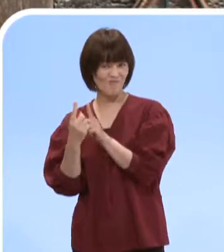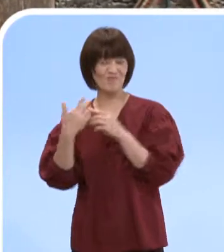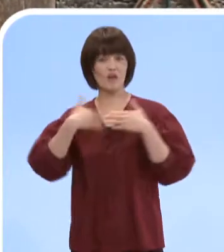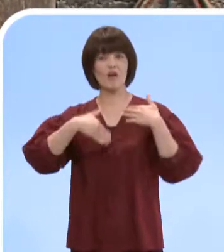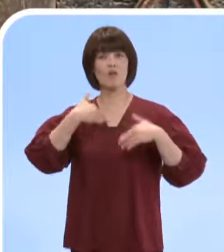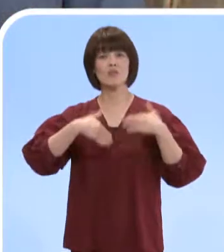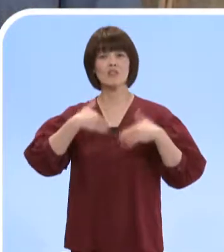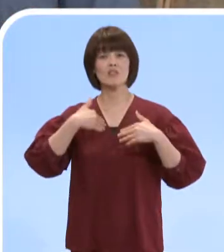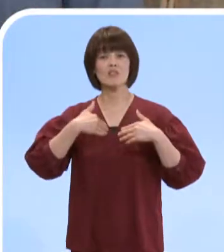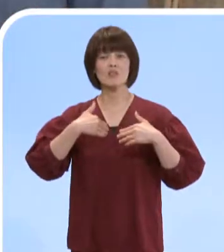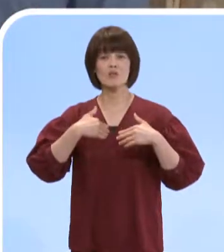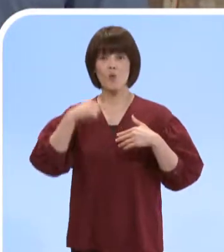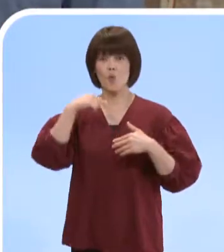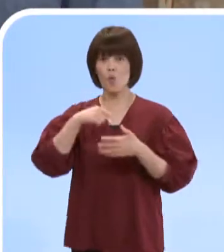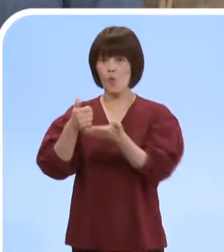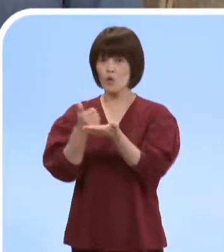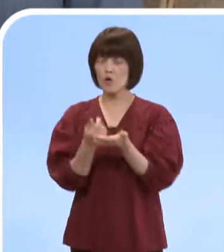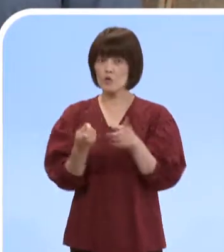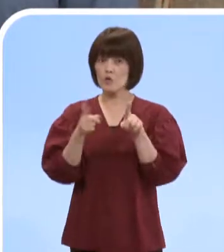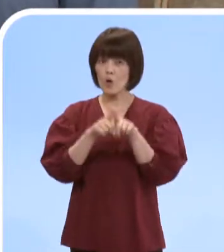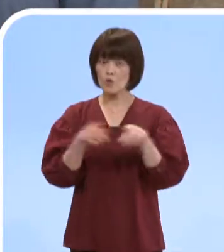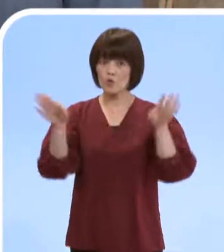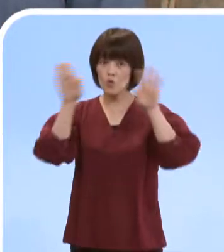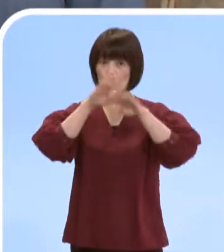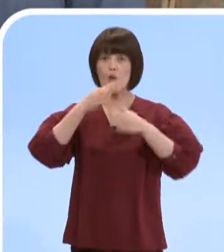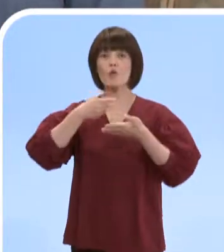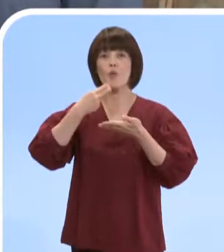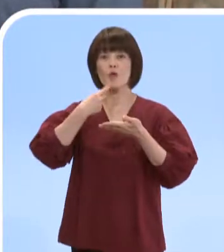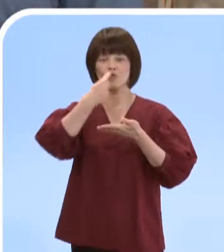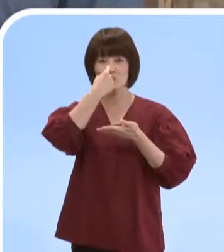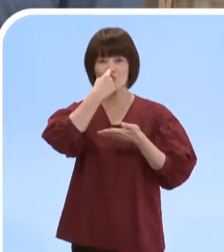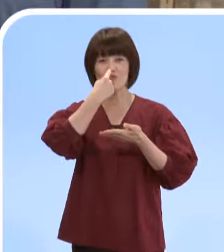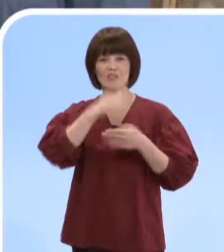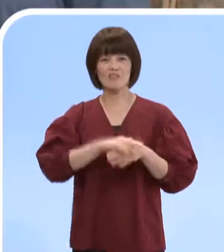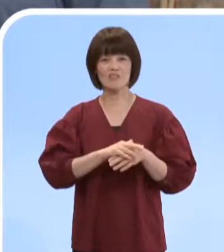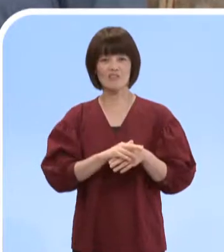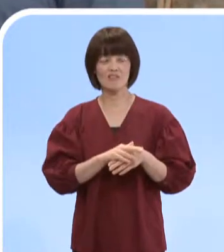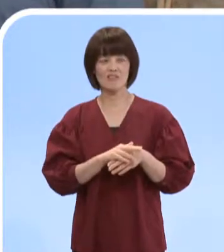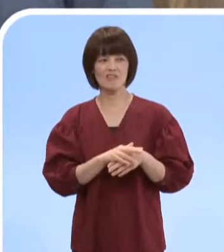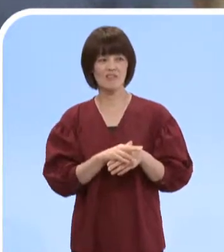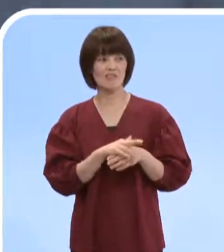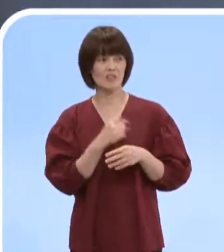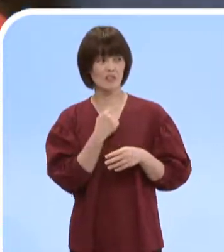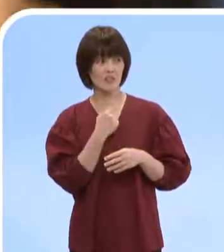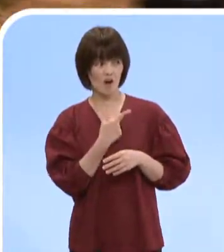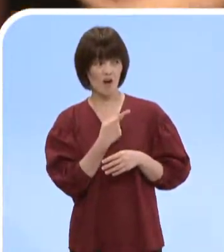いてるっていうか、うんうん、晩ご飯一緒に食べるんです、 高橋さんと。 え、嫌ですか。